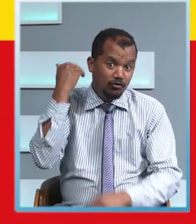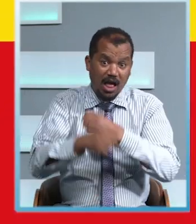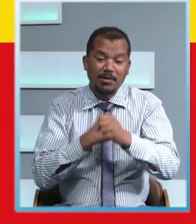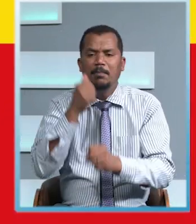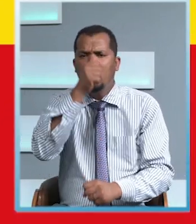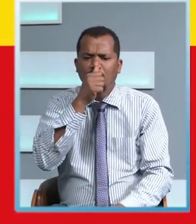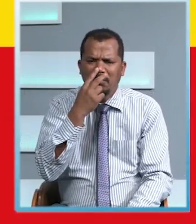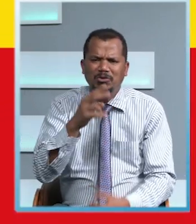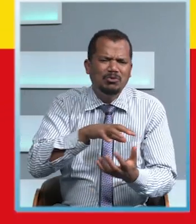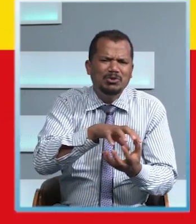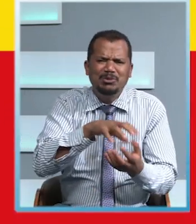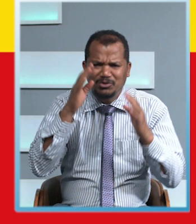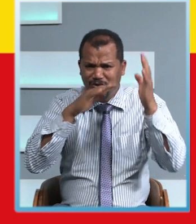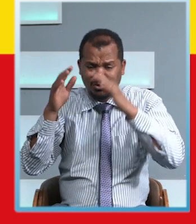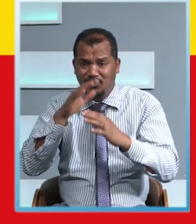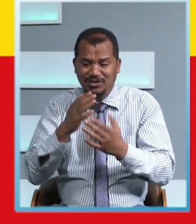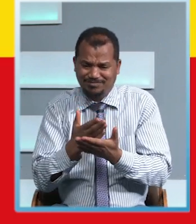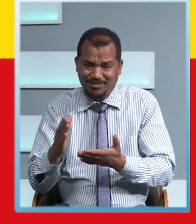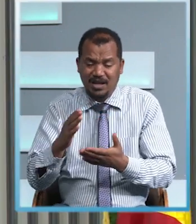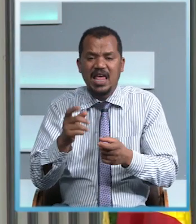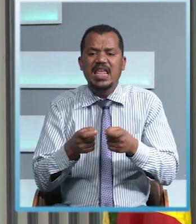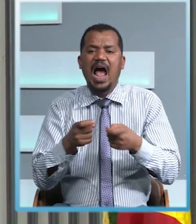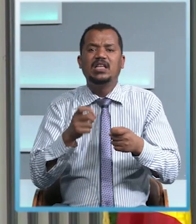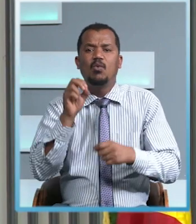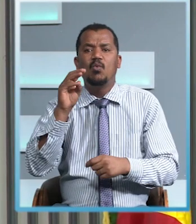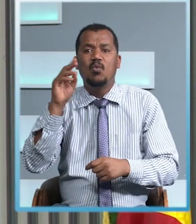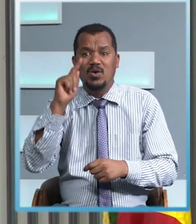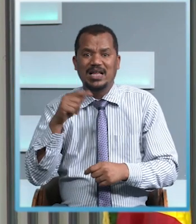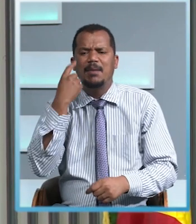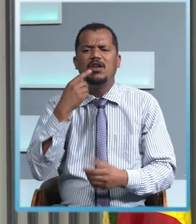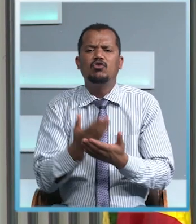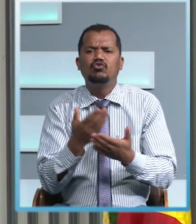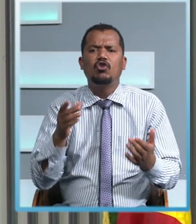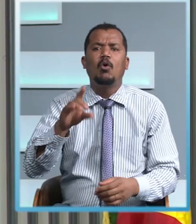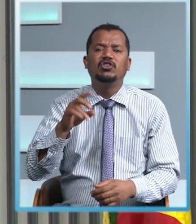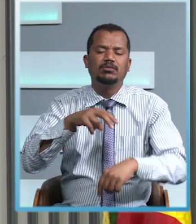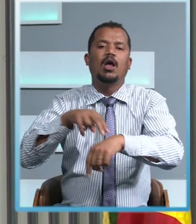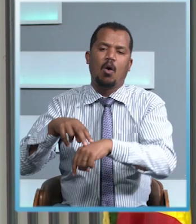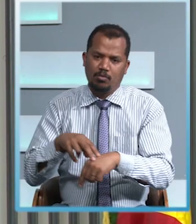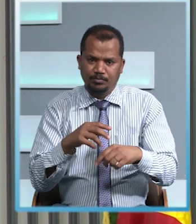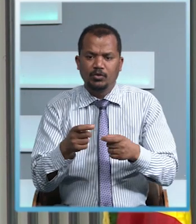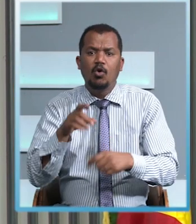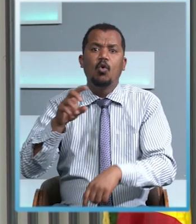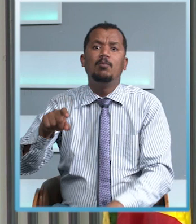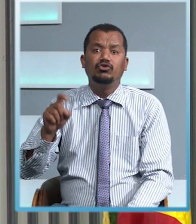ባለፉት አመታት በኢትዮጵያ የሚስተዋሉ ውስብስብ ችግሮችን ለመቅረፍ በሚል የአስተዳደር ወሰንና የማንነት ጉዳዮች ኮሚሽን